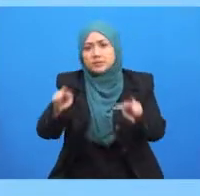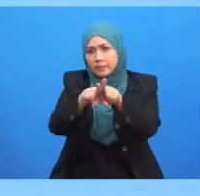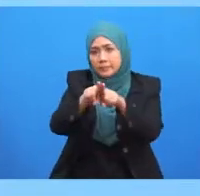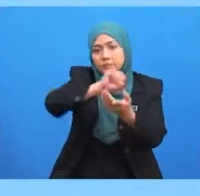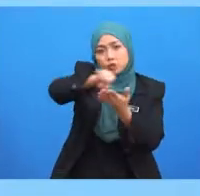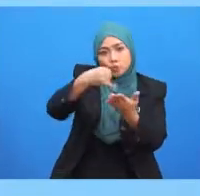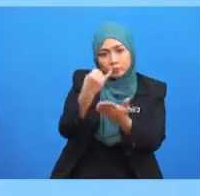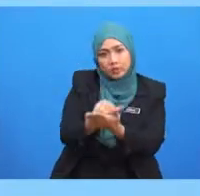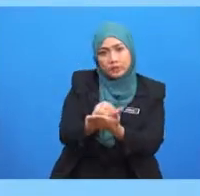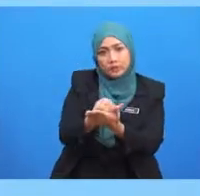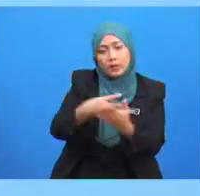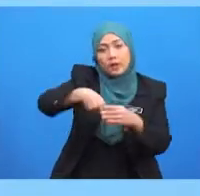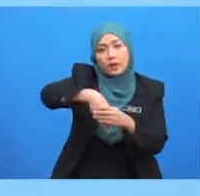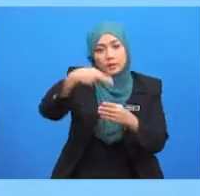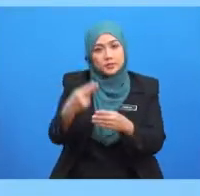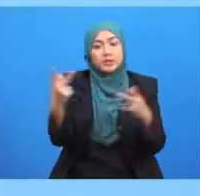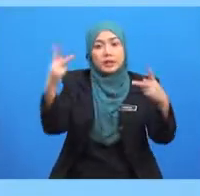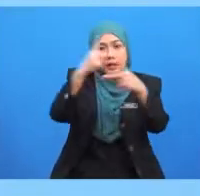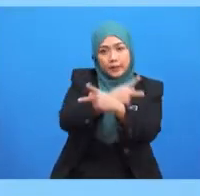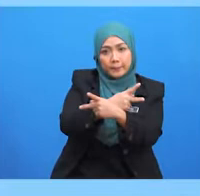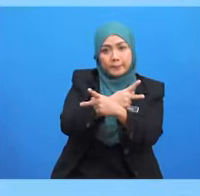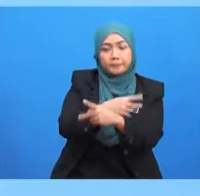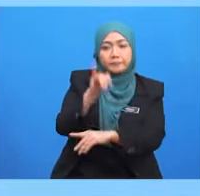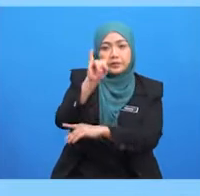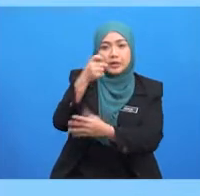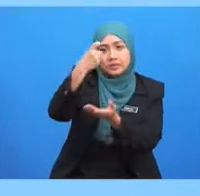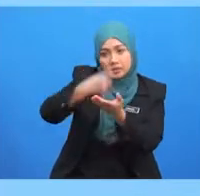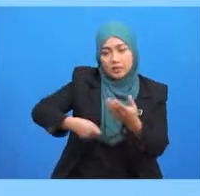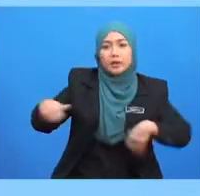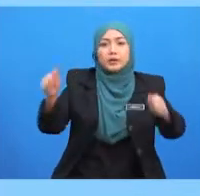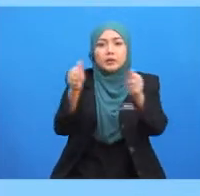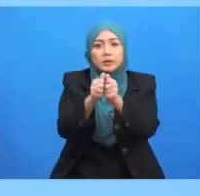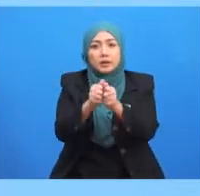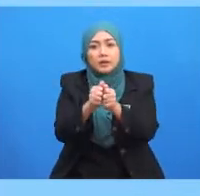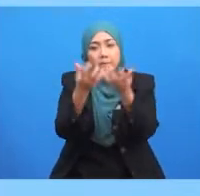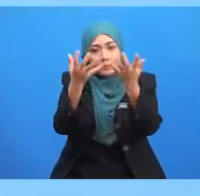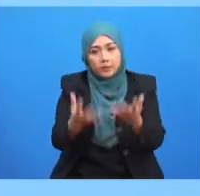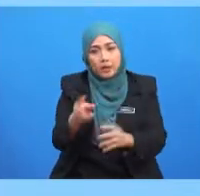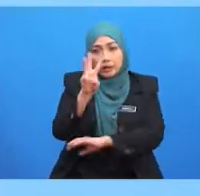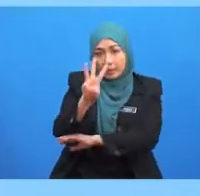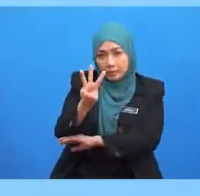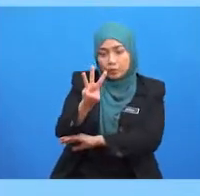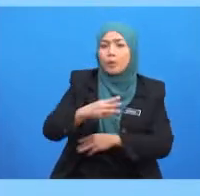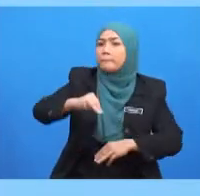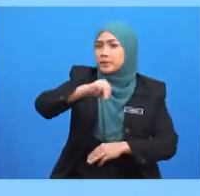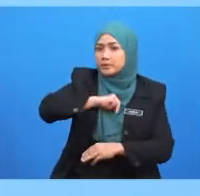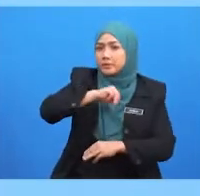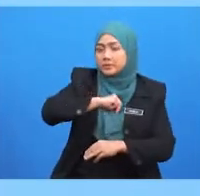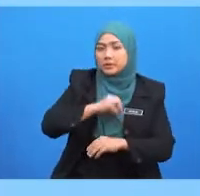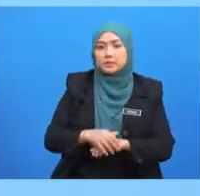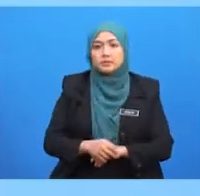jumlah hasil darat indeks Age dengan pemberiannya masing-masing